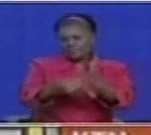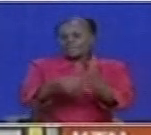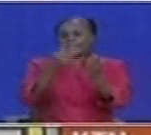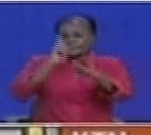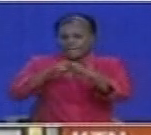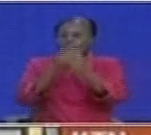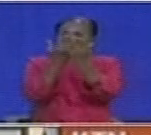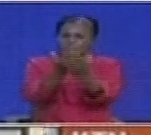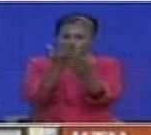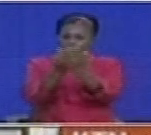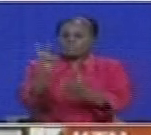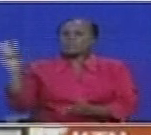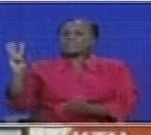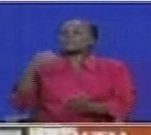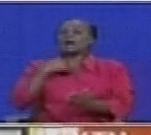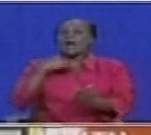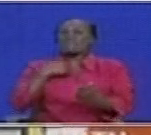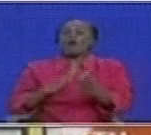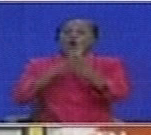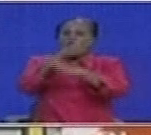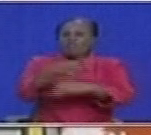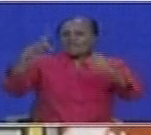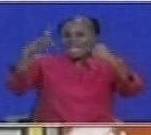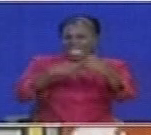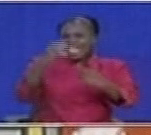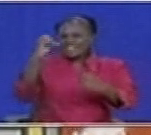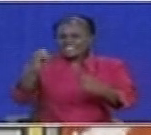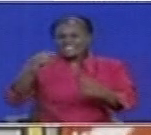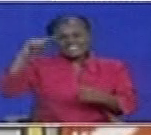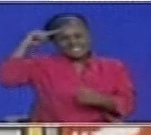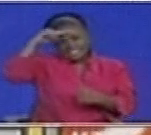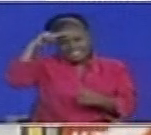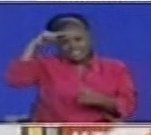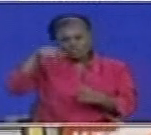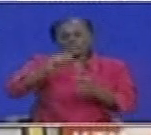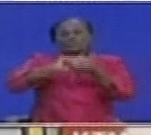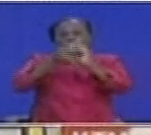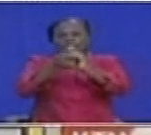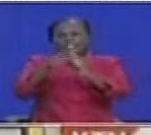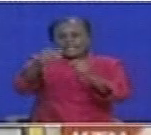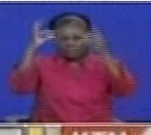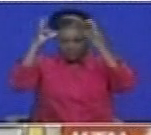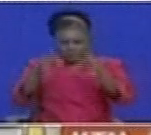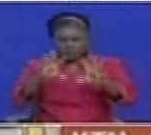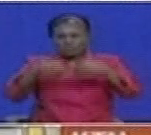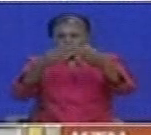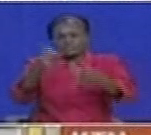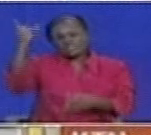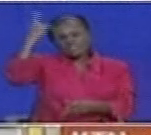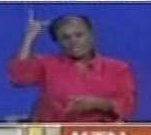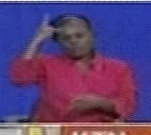wti alito zaidi ya sababu 30 akit uam muzi uli towa septemba mwaka uli uli ompa kider ush